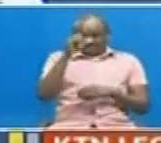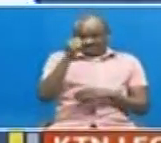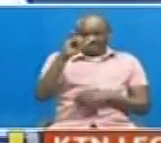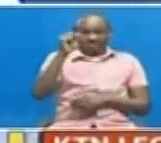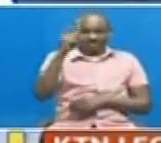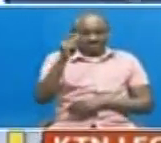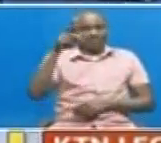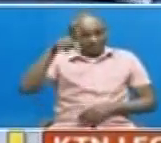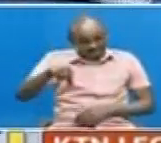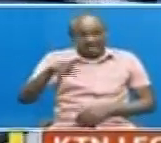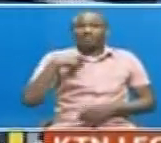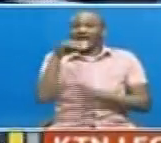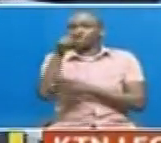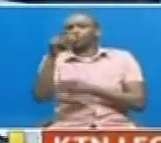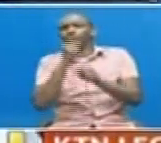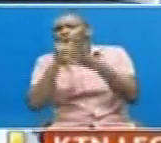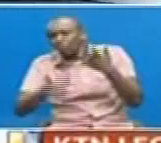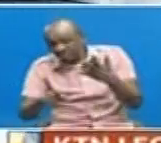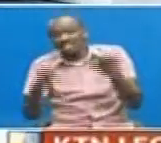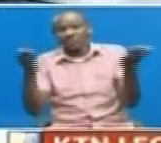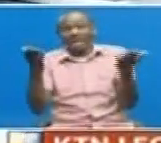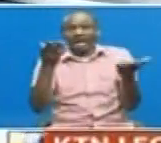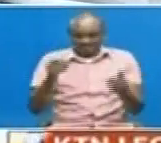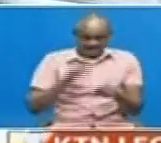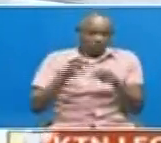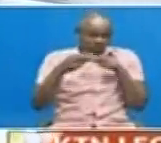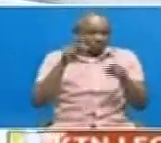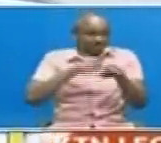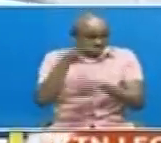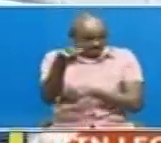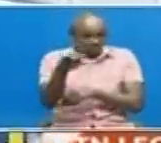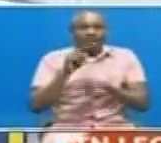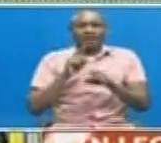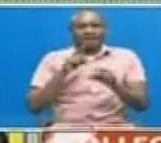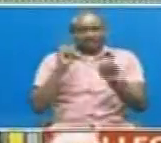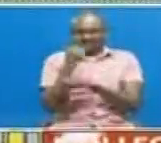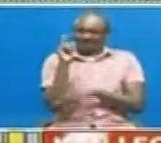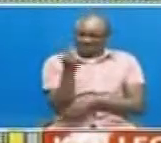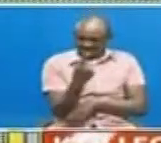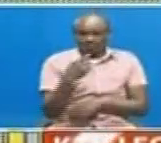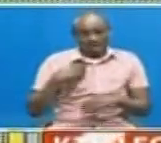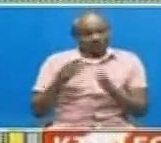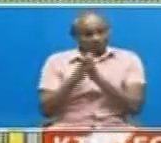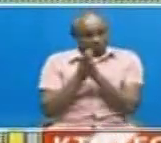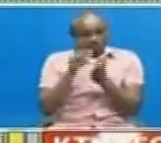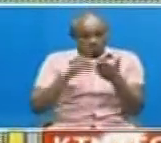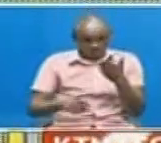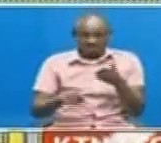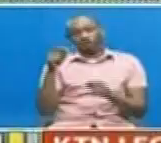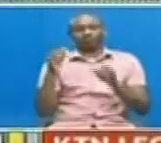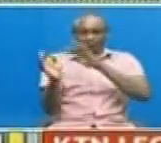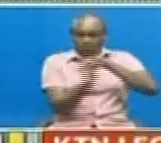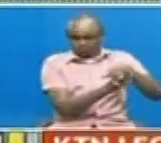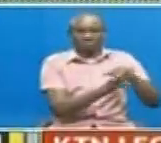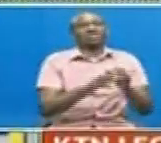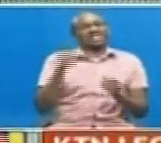kwa wapi atuelezee yuko wapi anafanya nini. Lakini hayo yote ni kwa muda usikuwa mrefu. Kwanza mtazamaji, katika taarifa yetu kuu hii leo